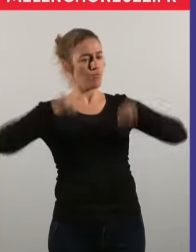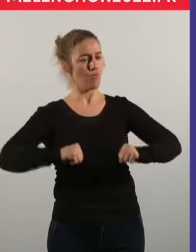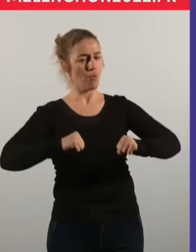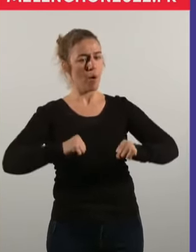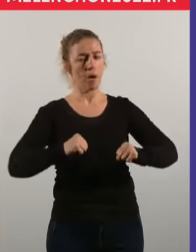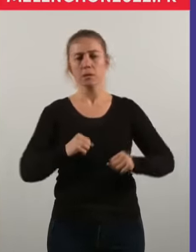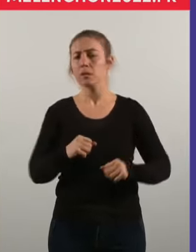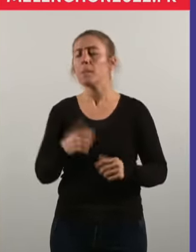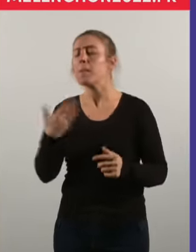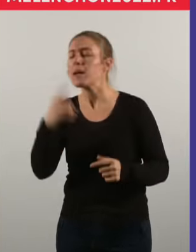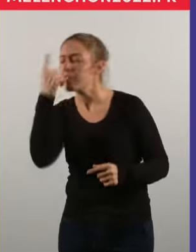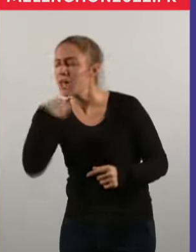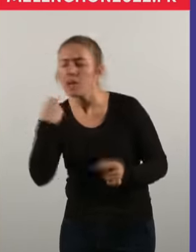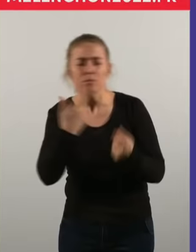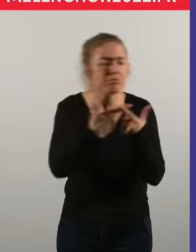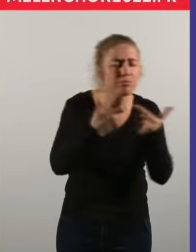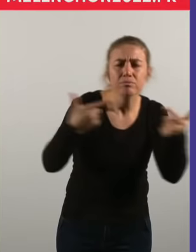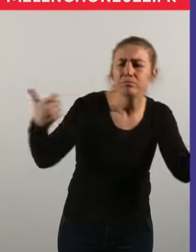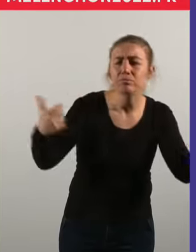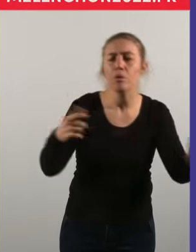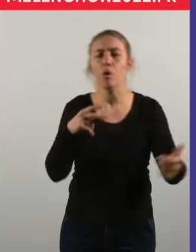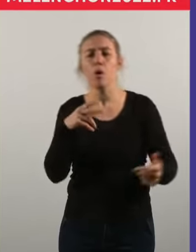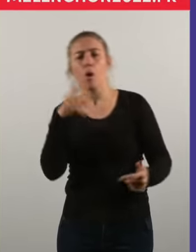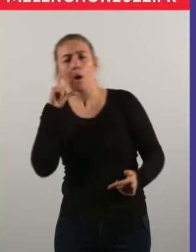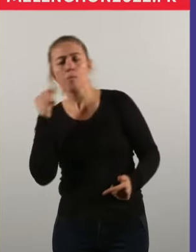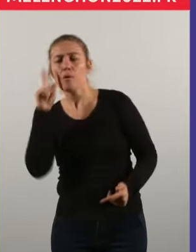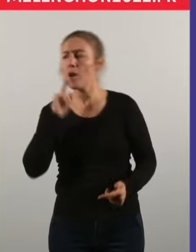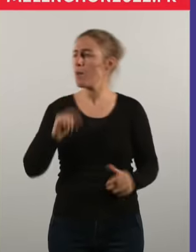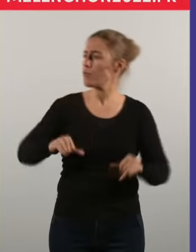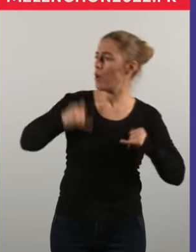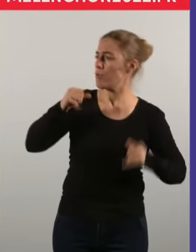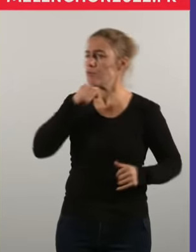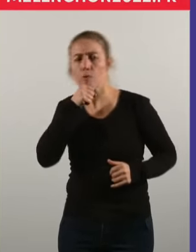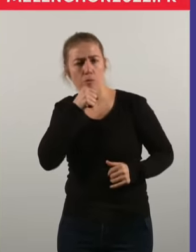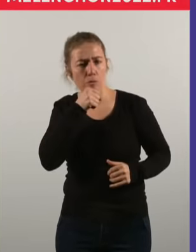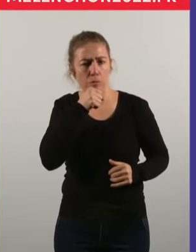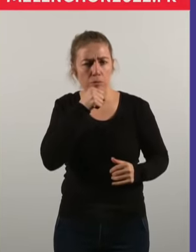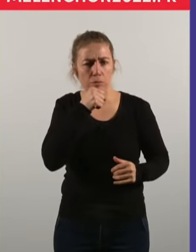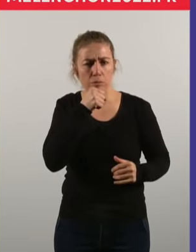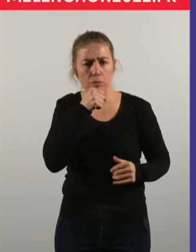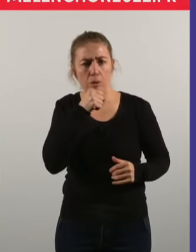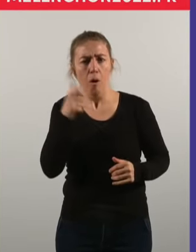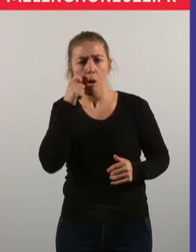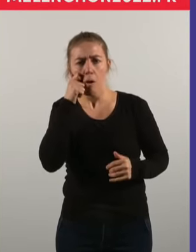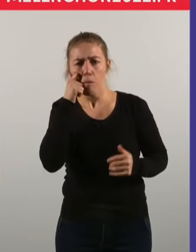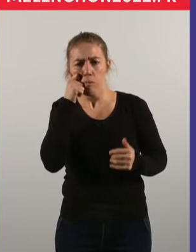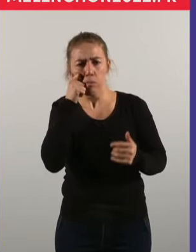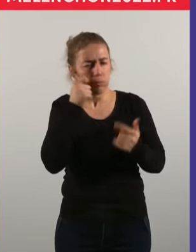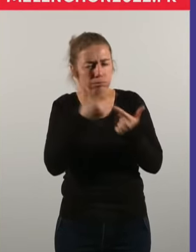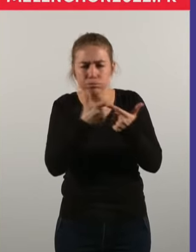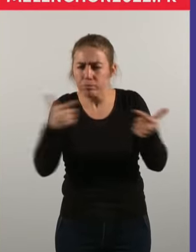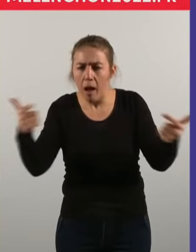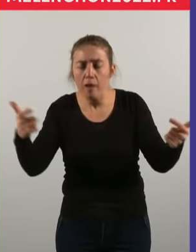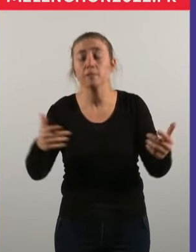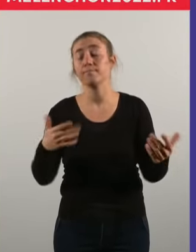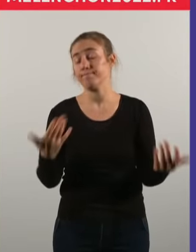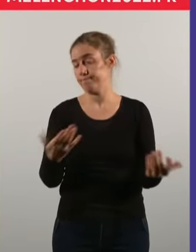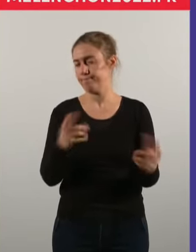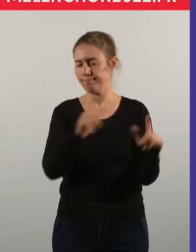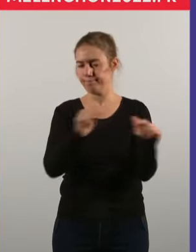très différents. Des hommes, des femmes, des jeunes, des vieux. Toutes les couleurs sont là. La